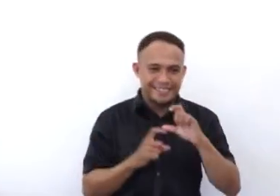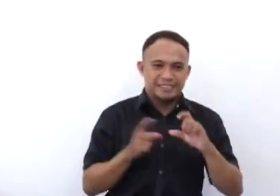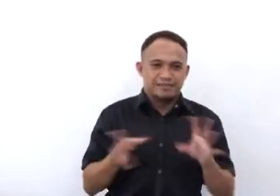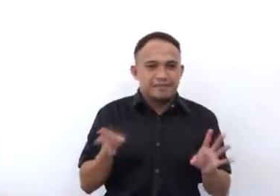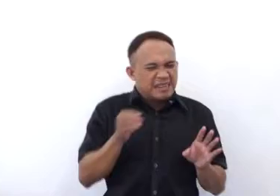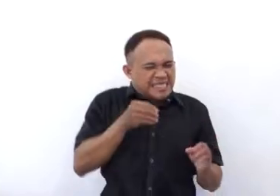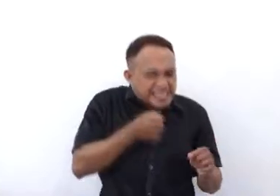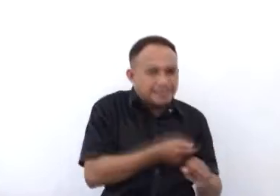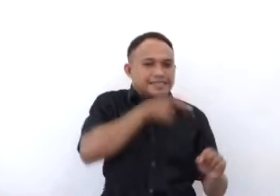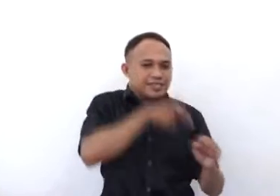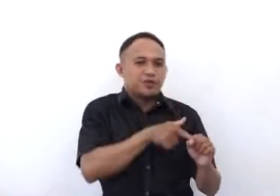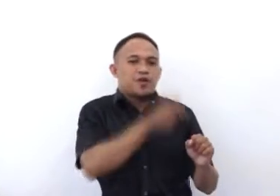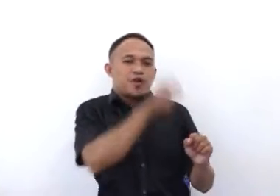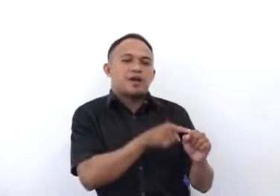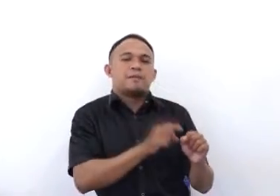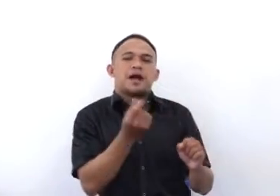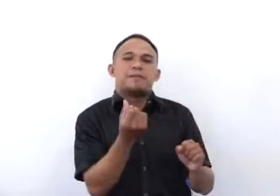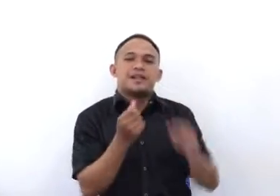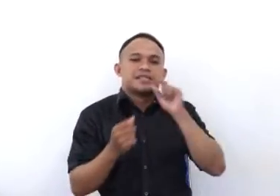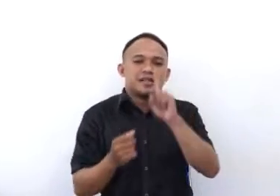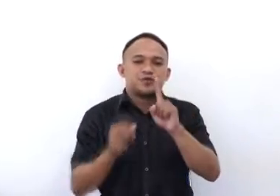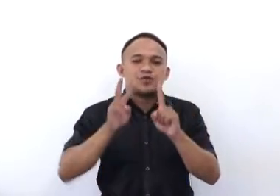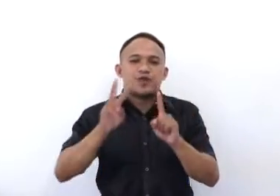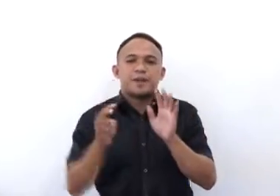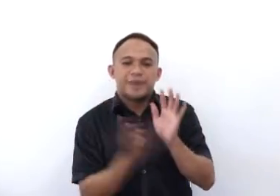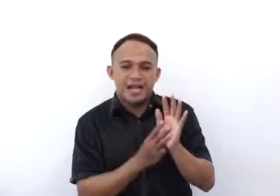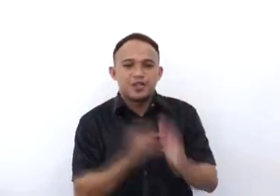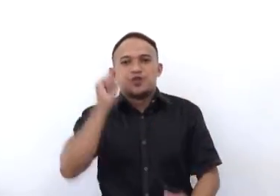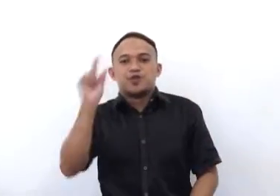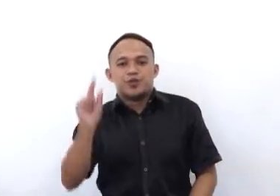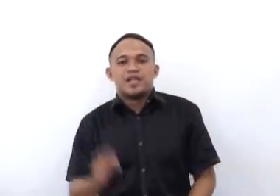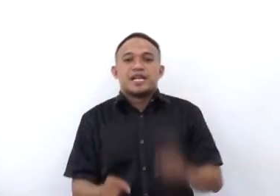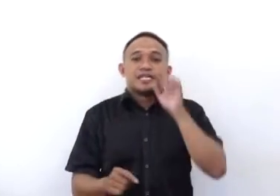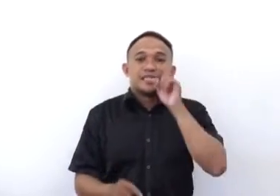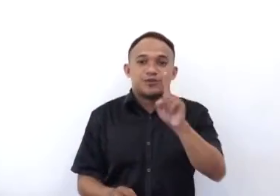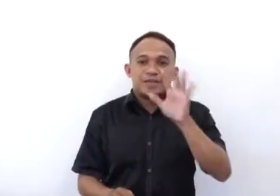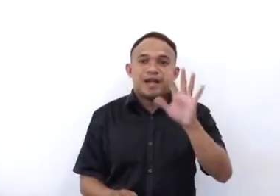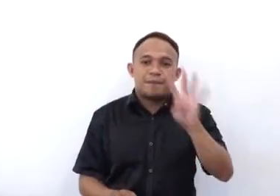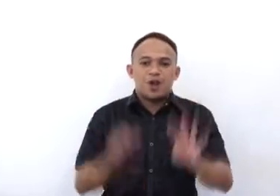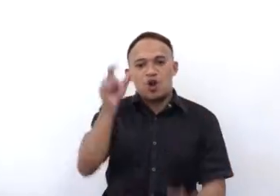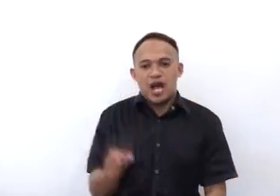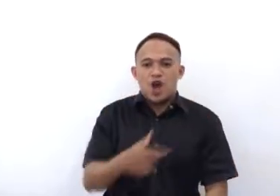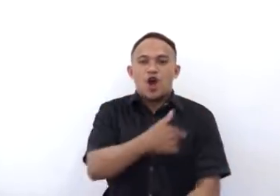Dari total tersebut Rp14,3 miliar rupiah khusus insentif nakes.